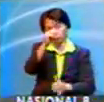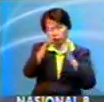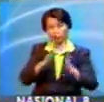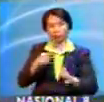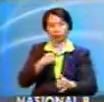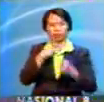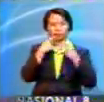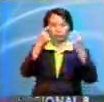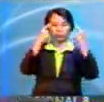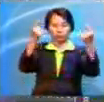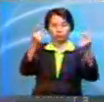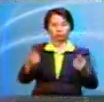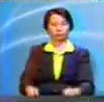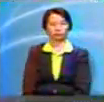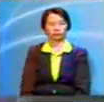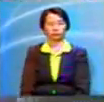berjaya.